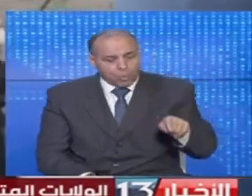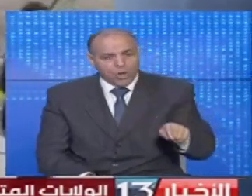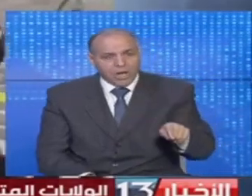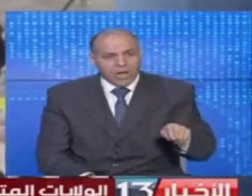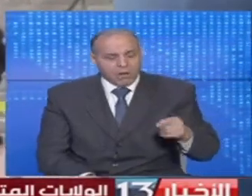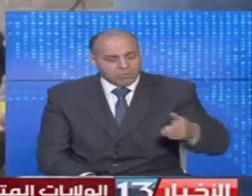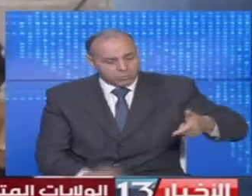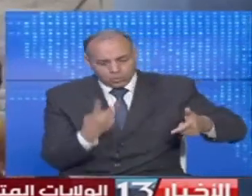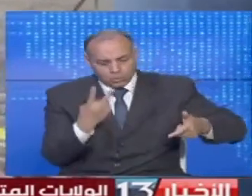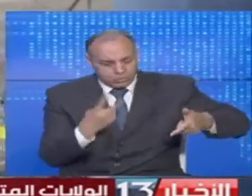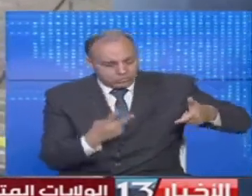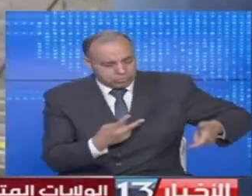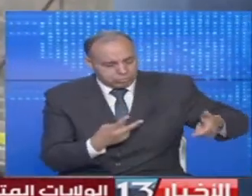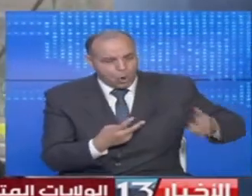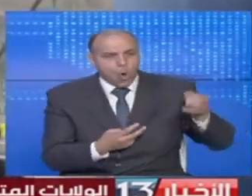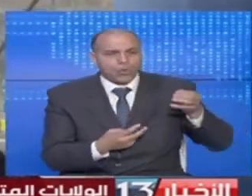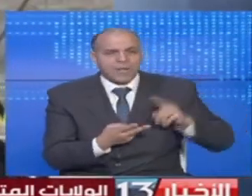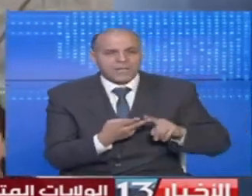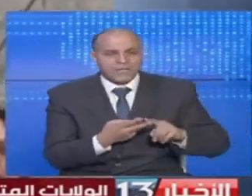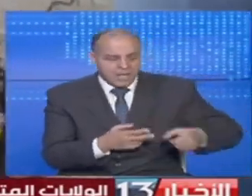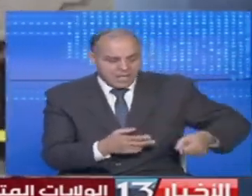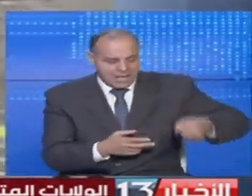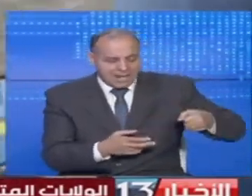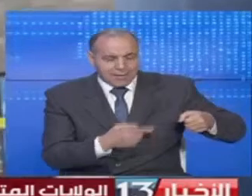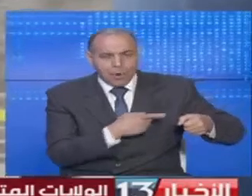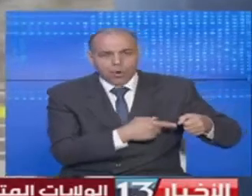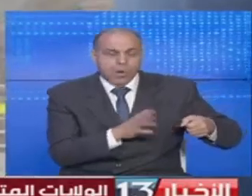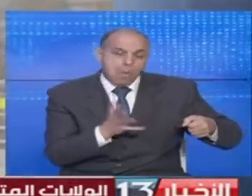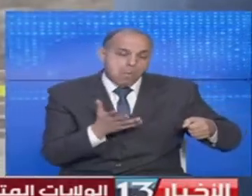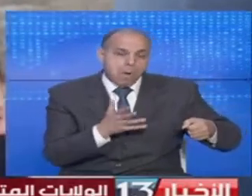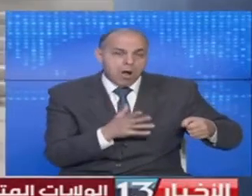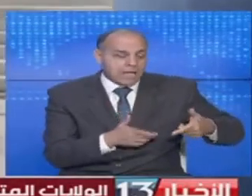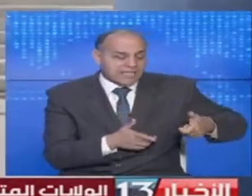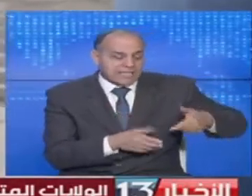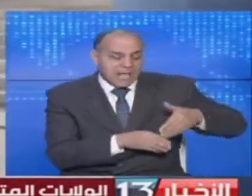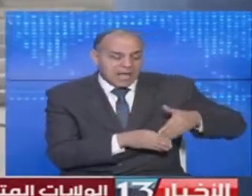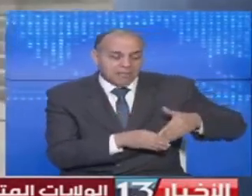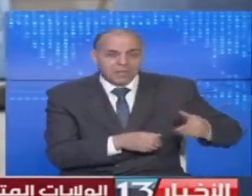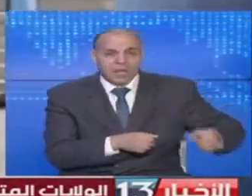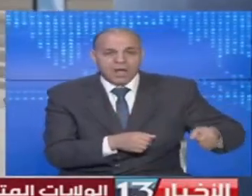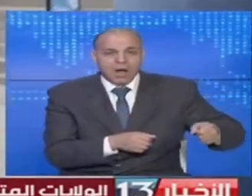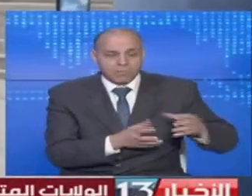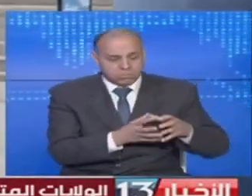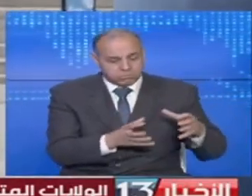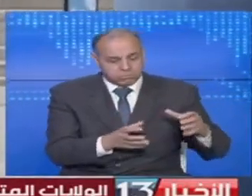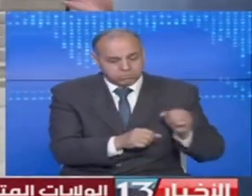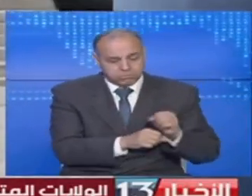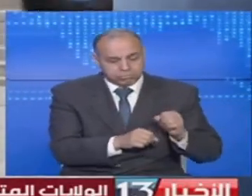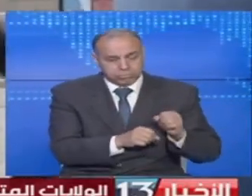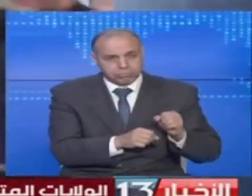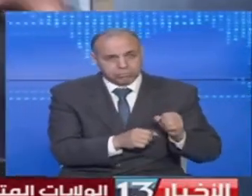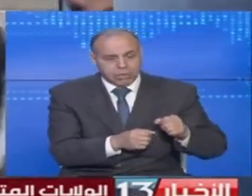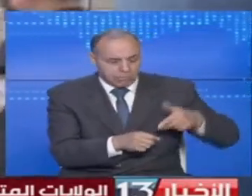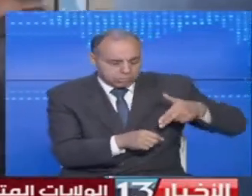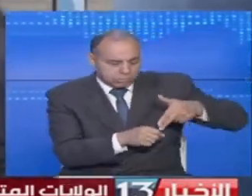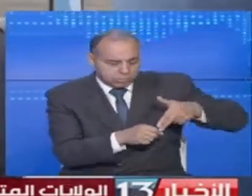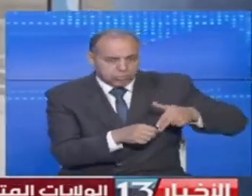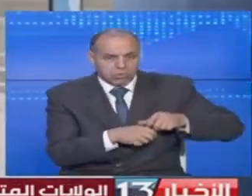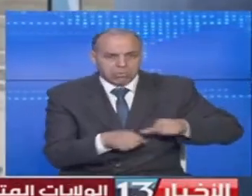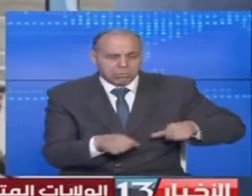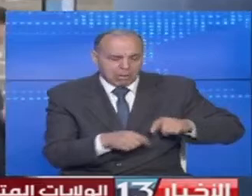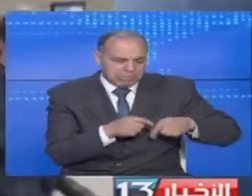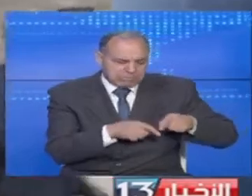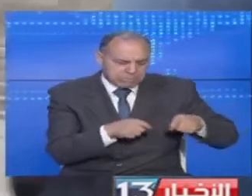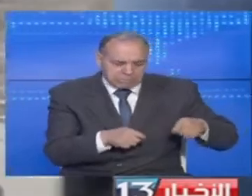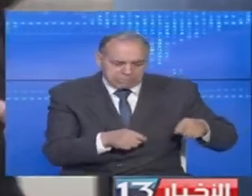الحادث على مسدسين نصف آليين وحقيبة تخص على ما يبدو المسلح تحتوي على علبة مليئة بالبنزين وحبال